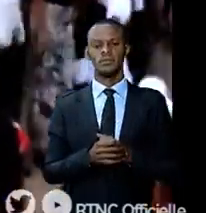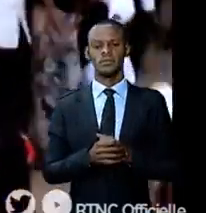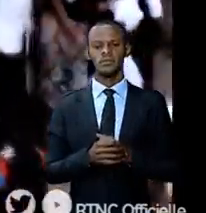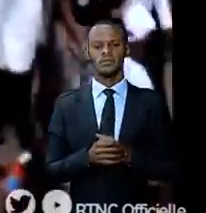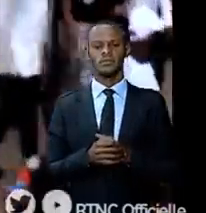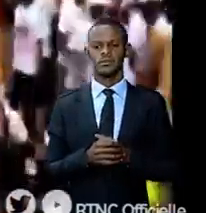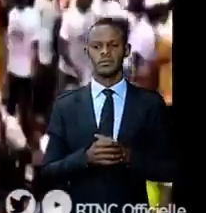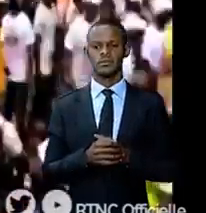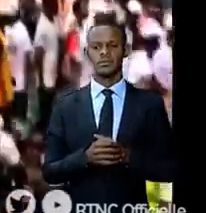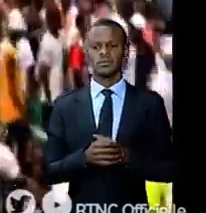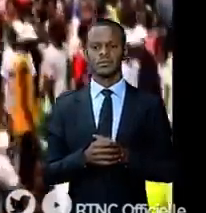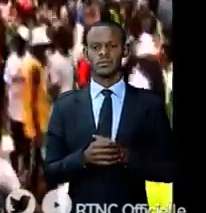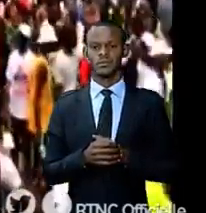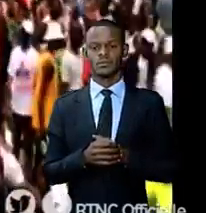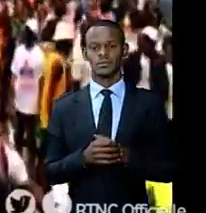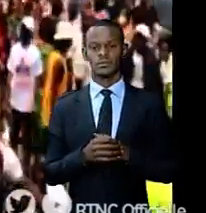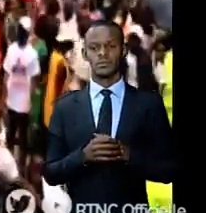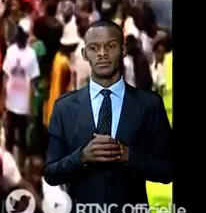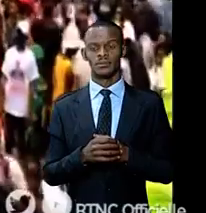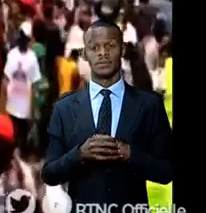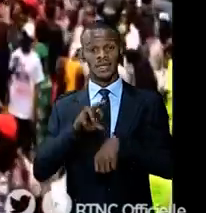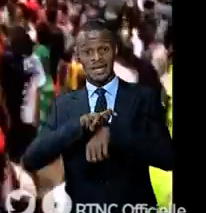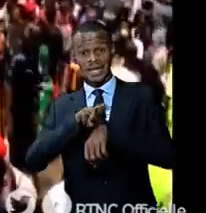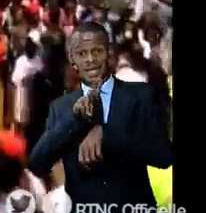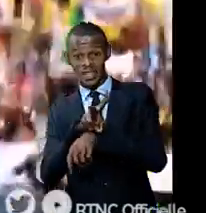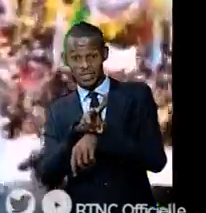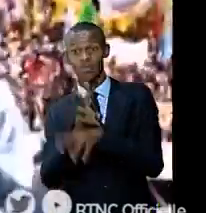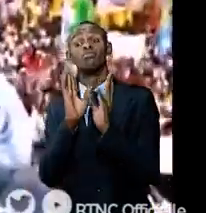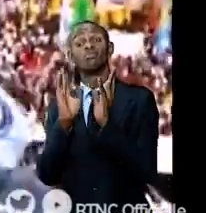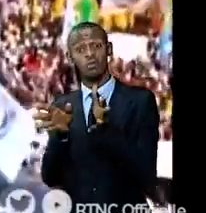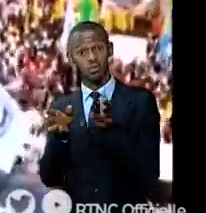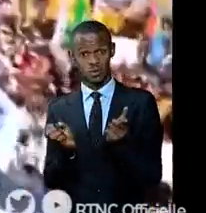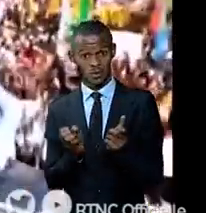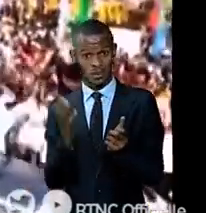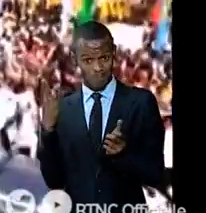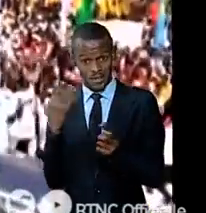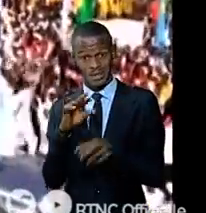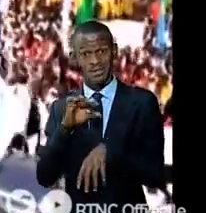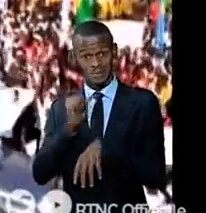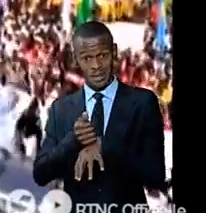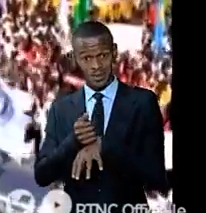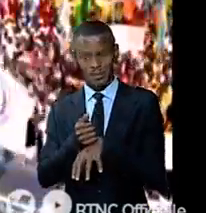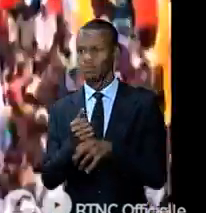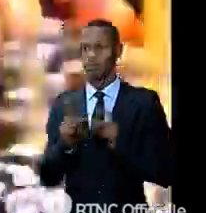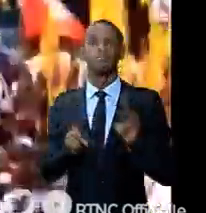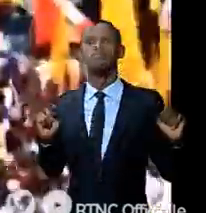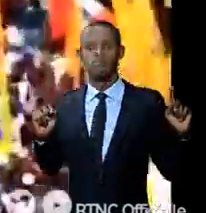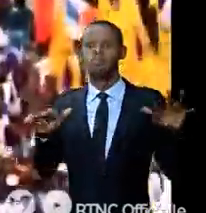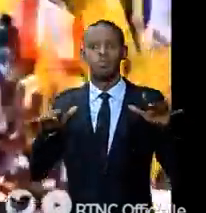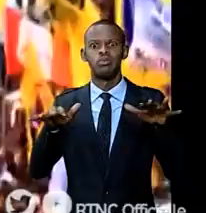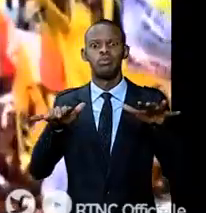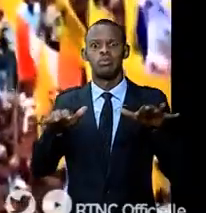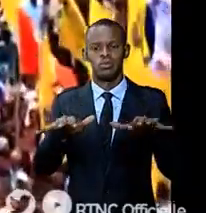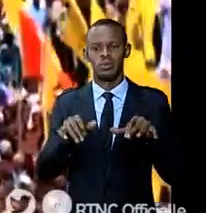Rendez-vous respecté sur la place de l'Indépendance, rempli comme un œuf, circulation bloquée pendant plus de 5 heures du temps. Un message